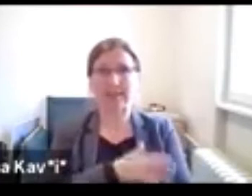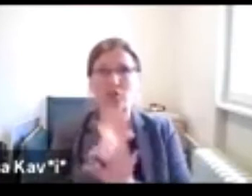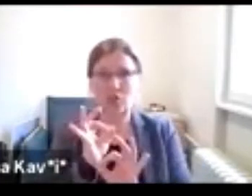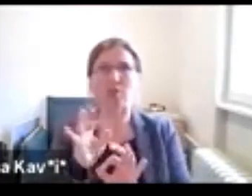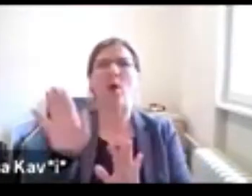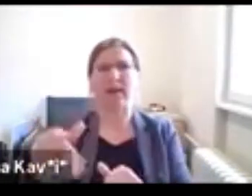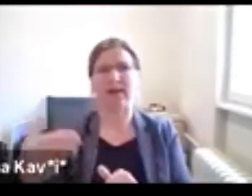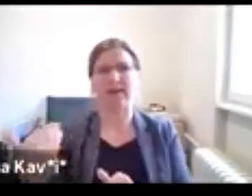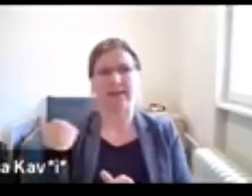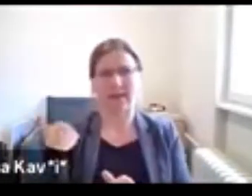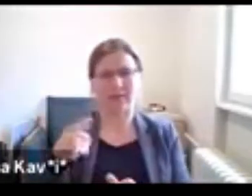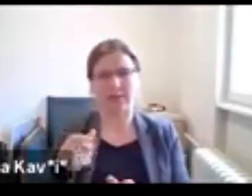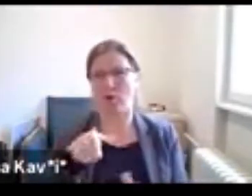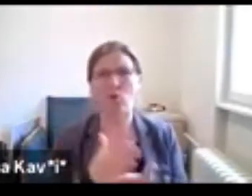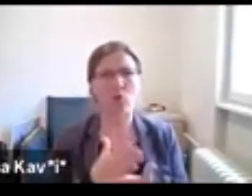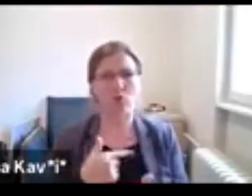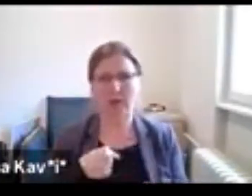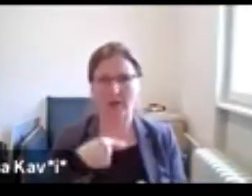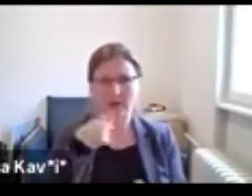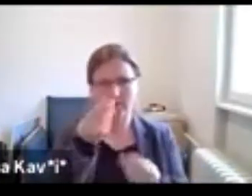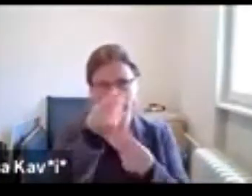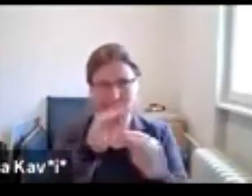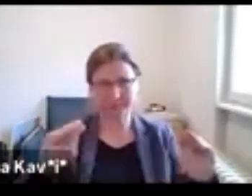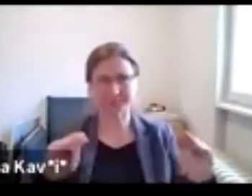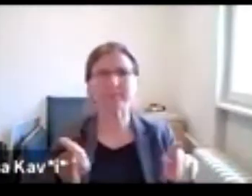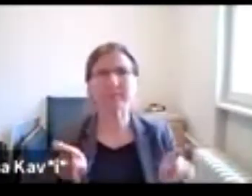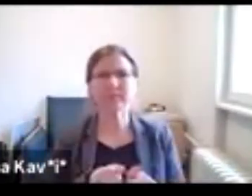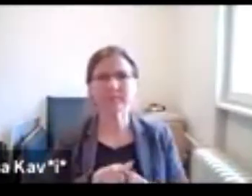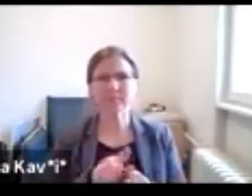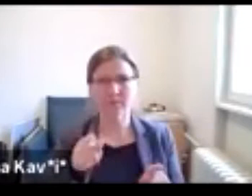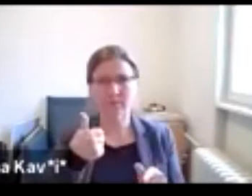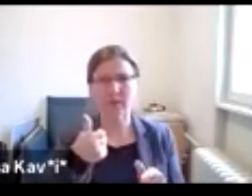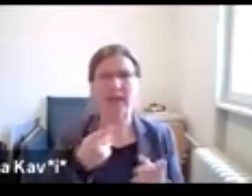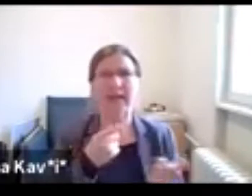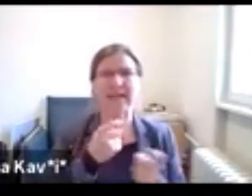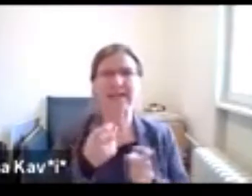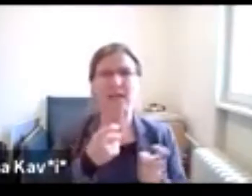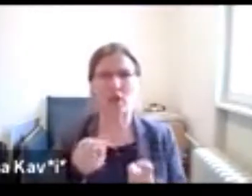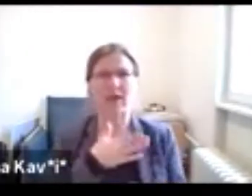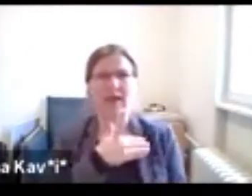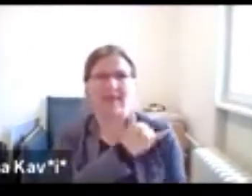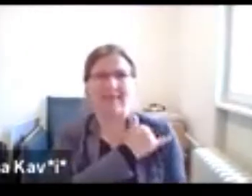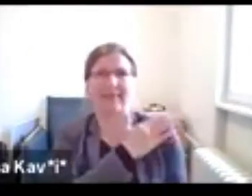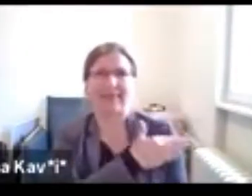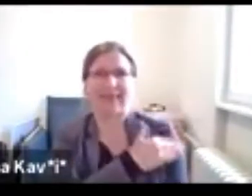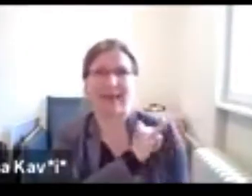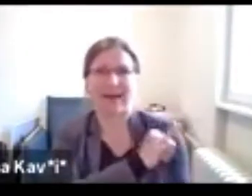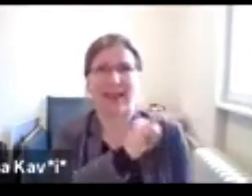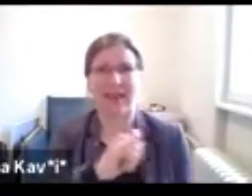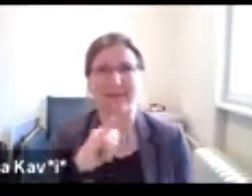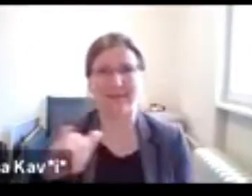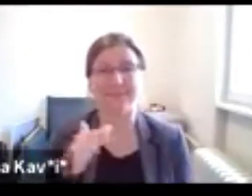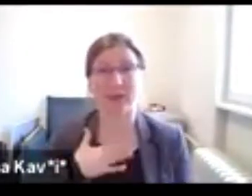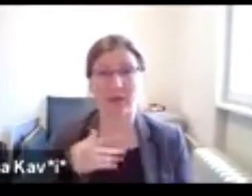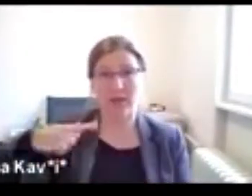dođe. Također, jedan od izazova nam trenutno predstavlja naš odlazak na teren. Znači, svi naši stručni radnici